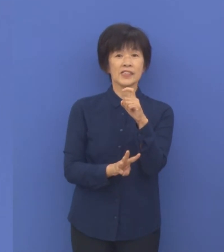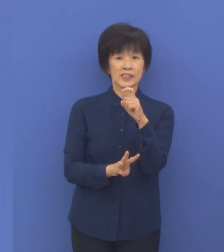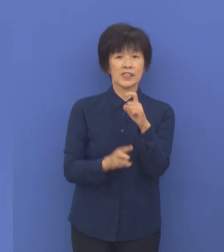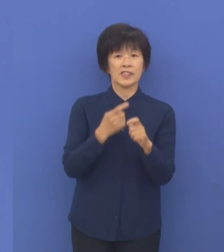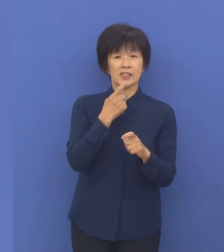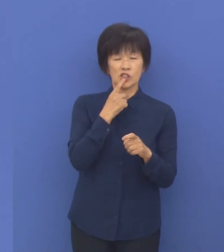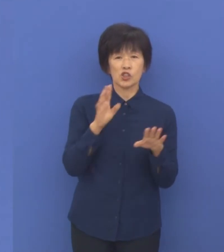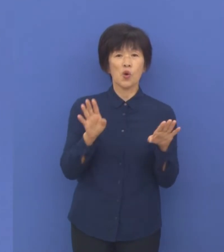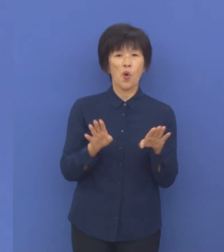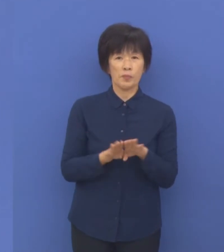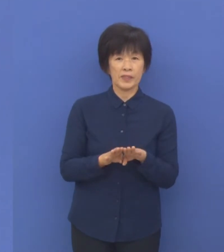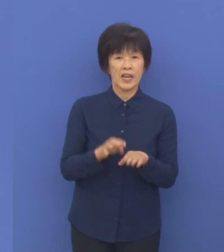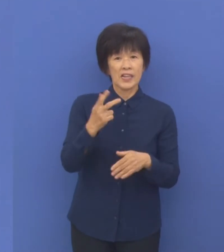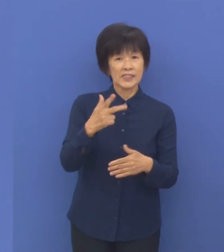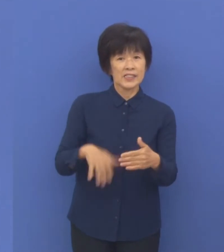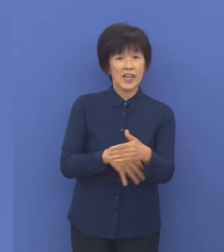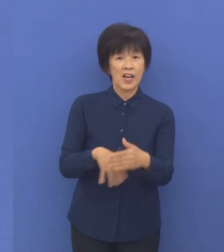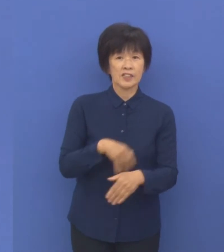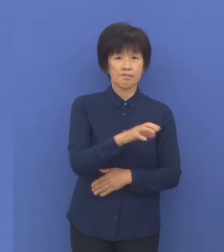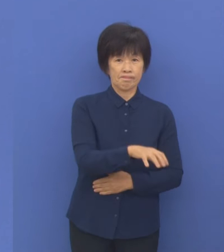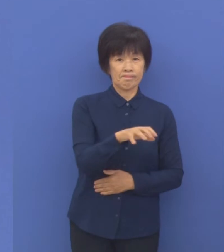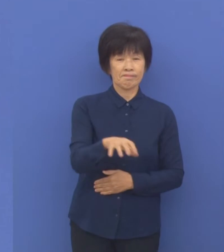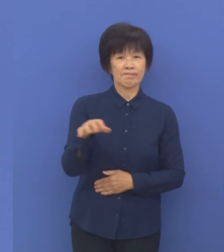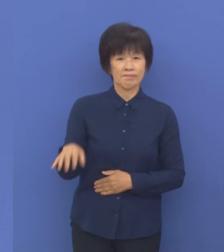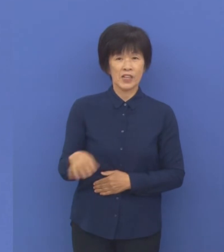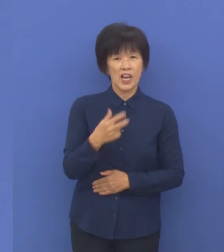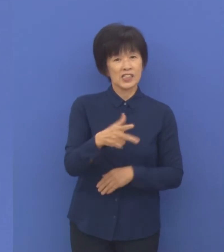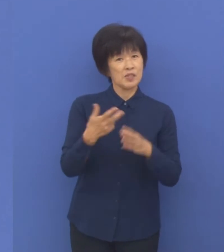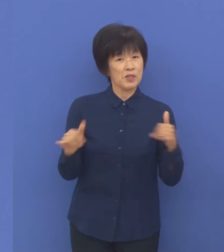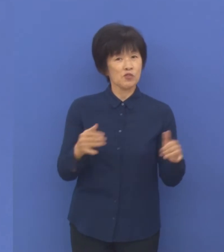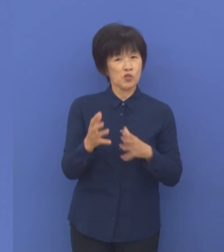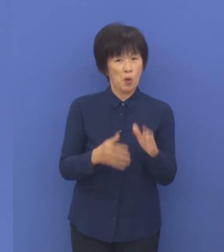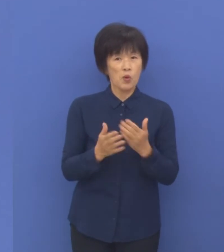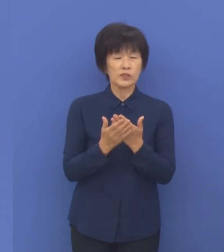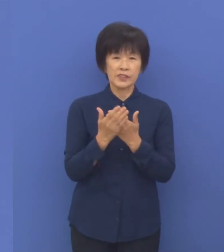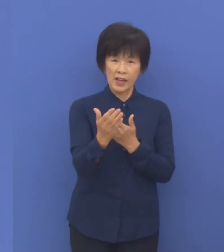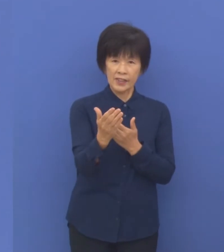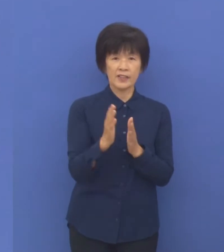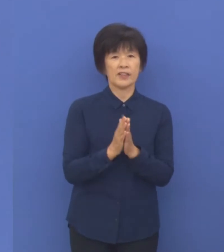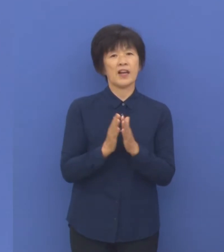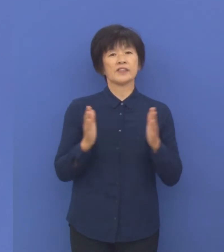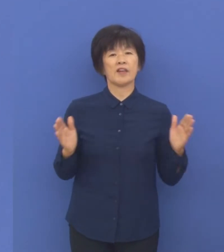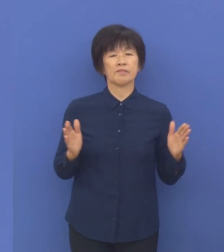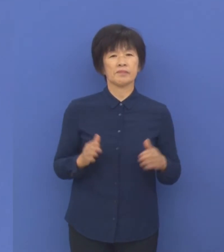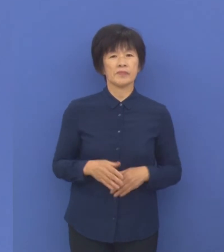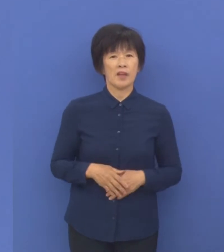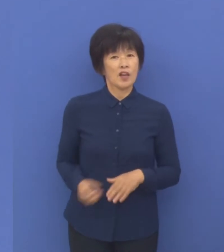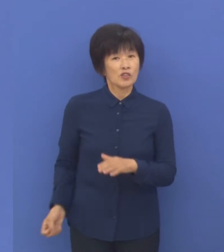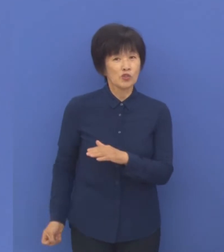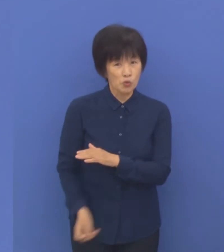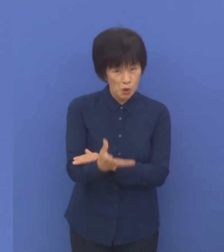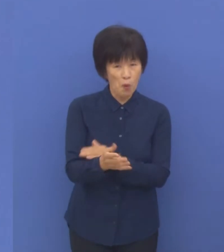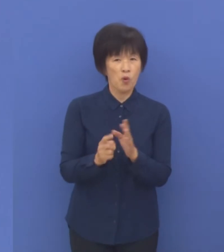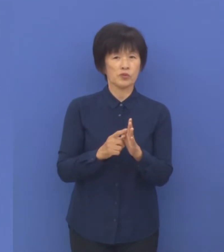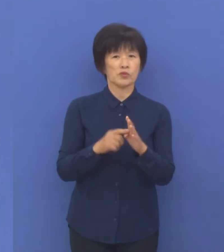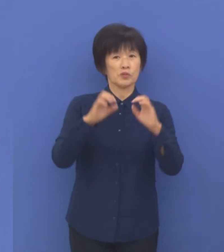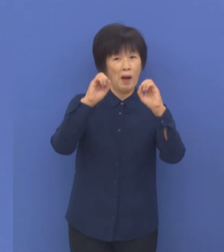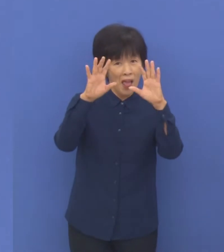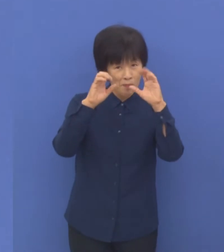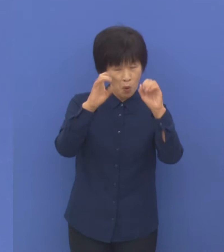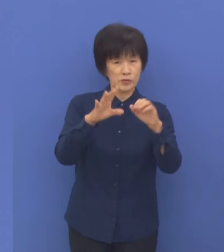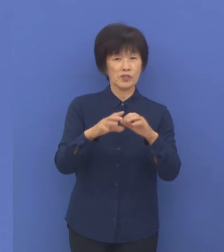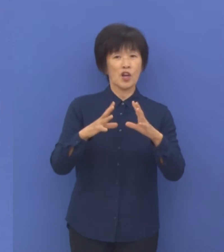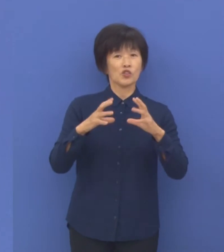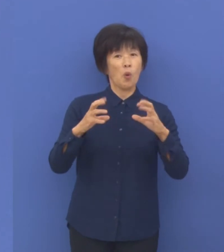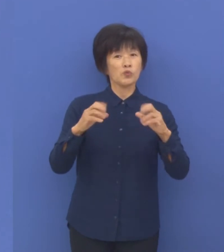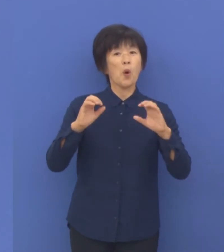日曜日市内各所で市民スポーツ大会を開催しますソフトボールバレーボール